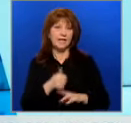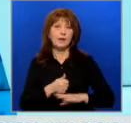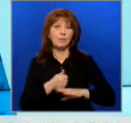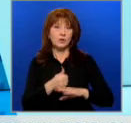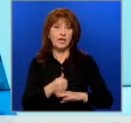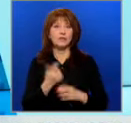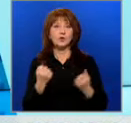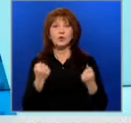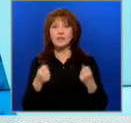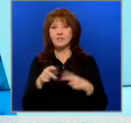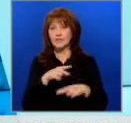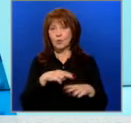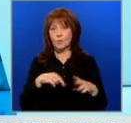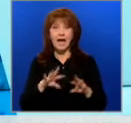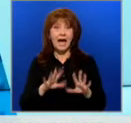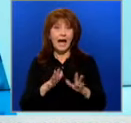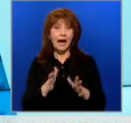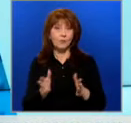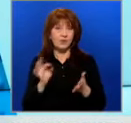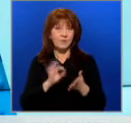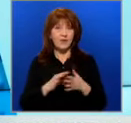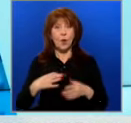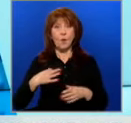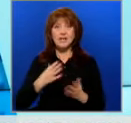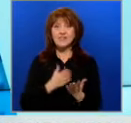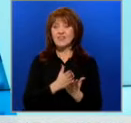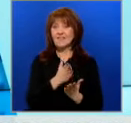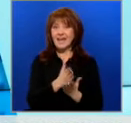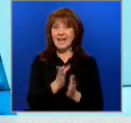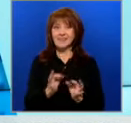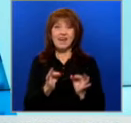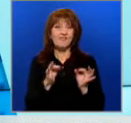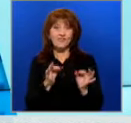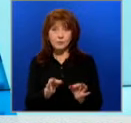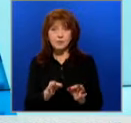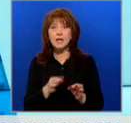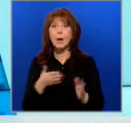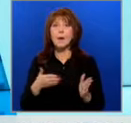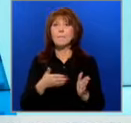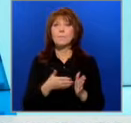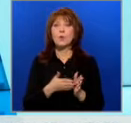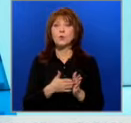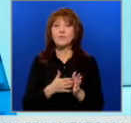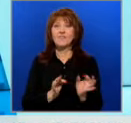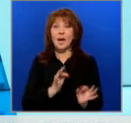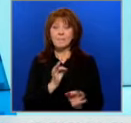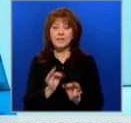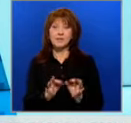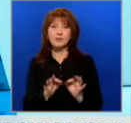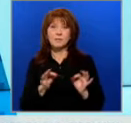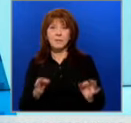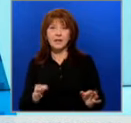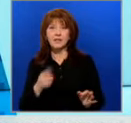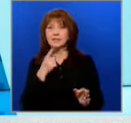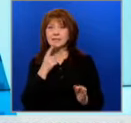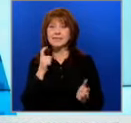депутатите от Здравната комисия. Ако се появи опасен вариант на вируса обаче, Противоепидемични мерки ще се въвеждат със заповед